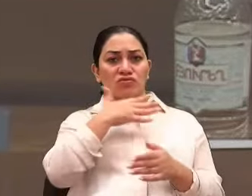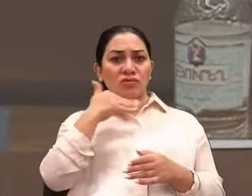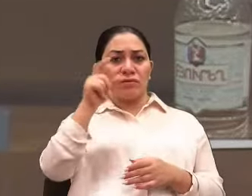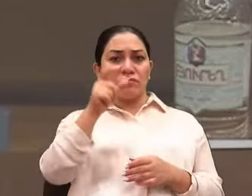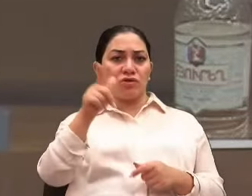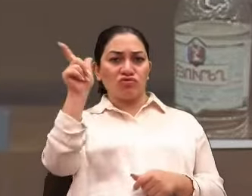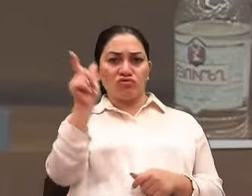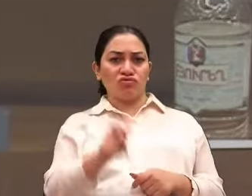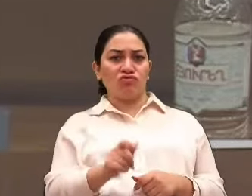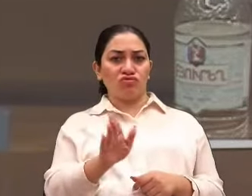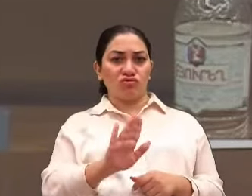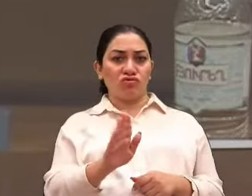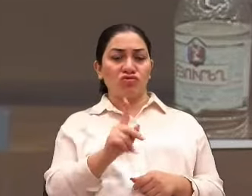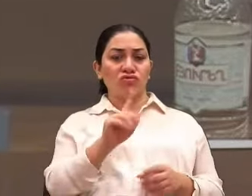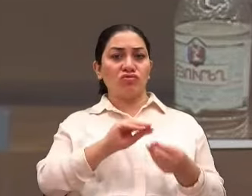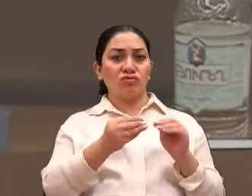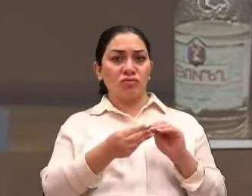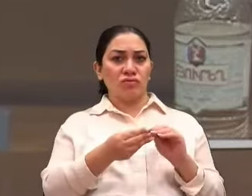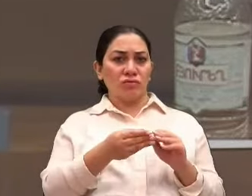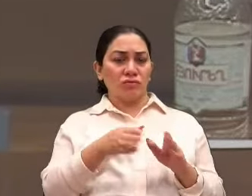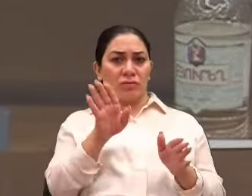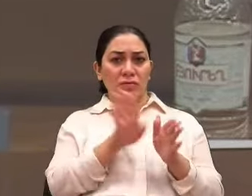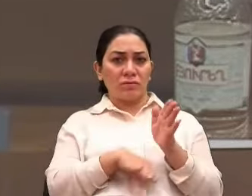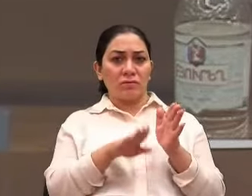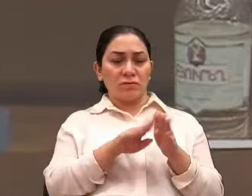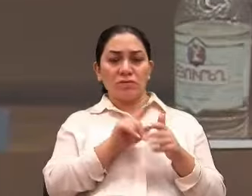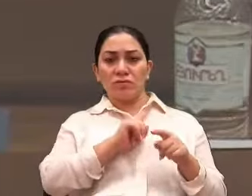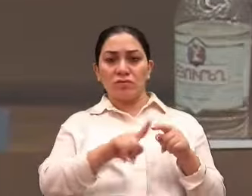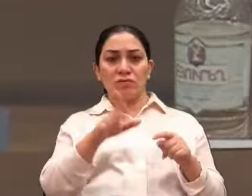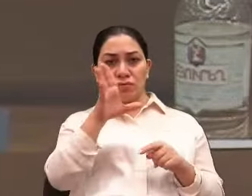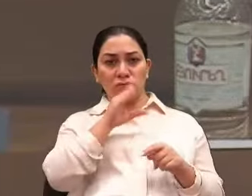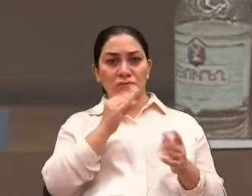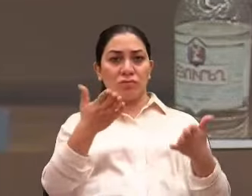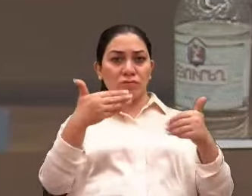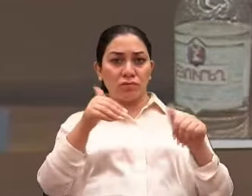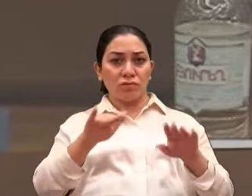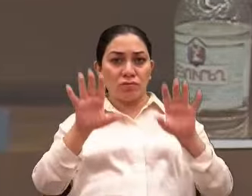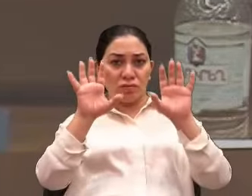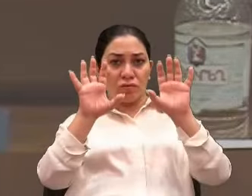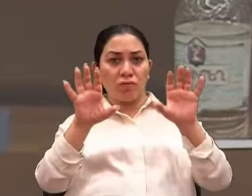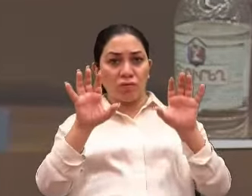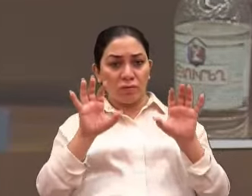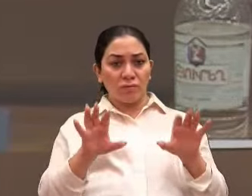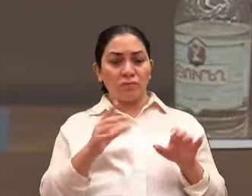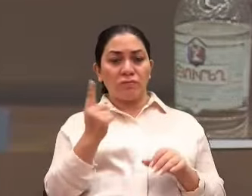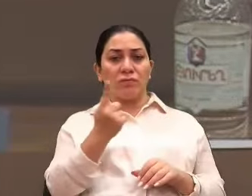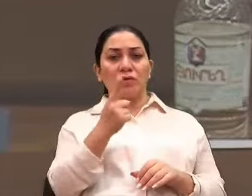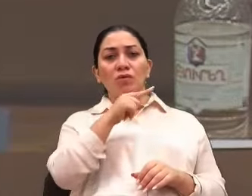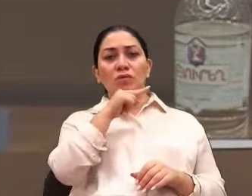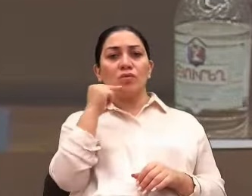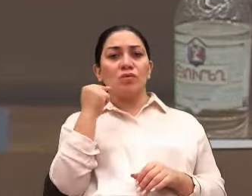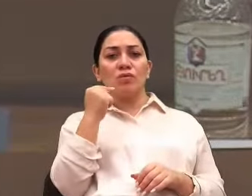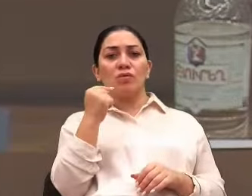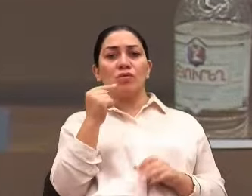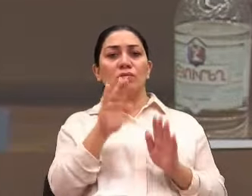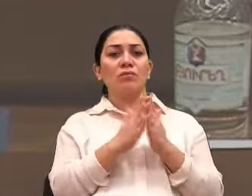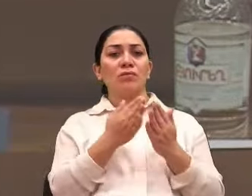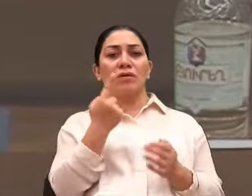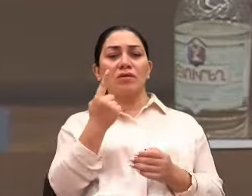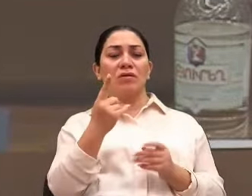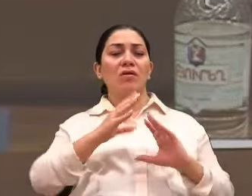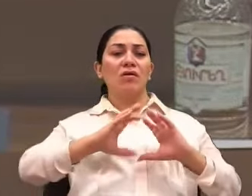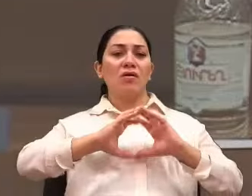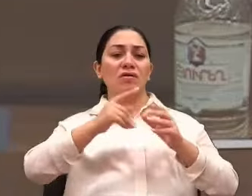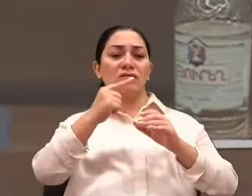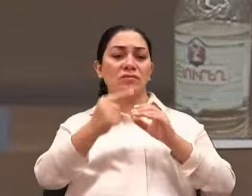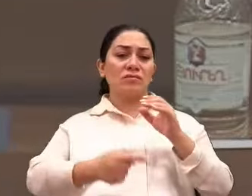չեն գալիս։ Սա ի՞նչ խնդիր է, որ շատ արագ լուծում չի ստանում օրենսդրական մակարդակով եւ ոչ միայն Ռուսաստանի Դաշնության, այլ աշխարհի